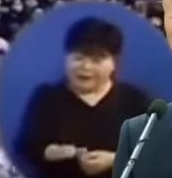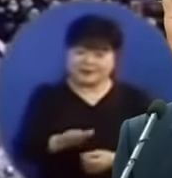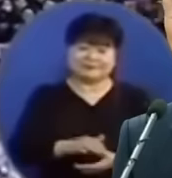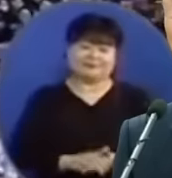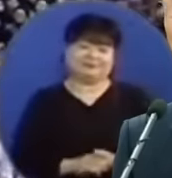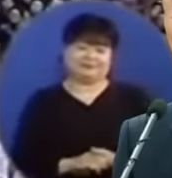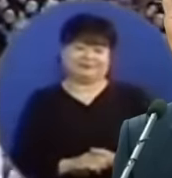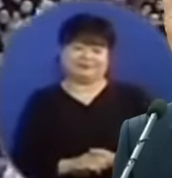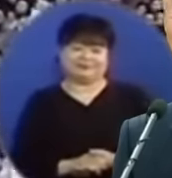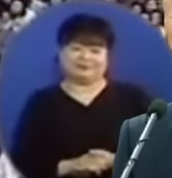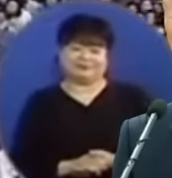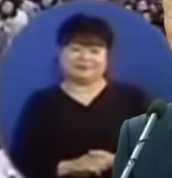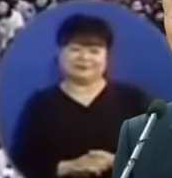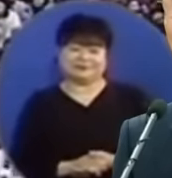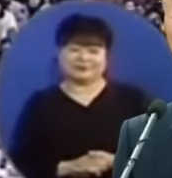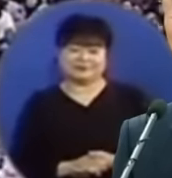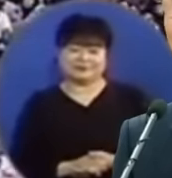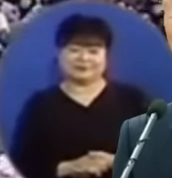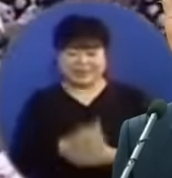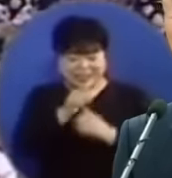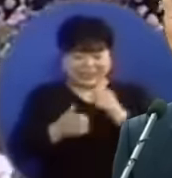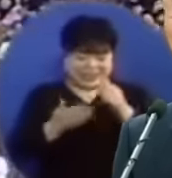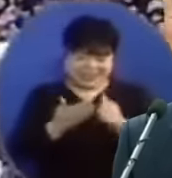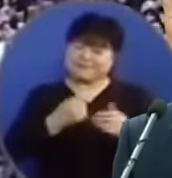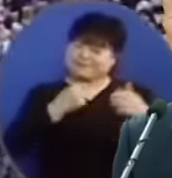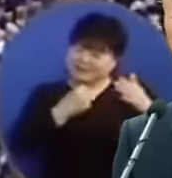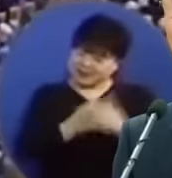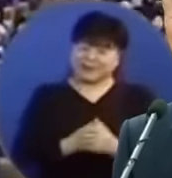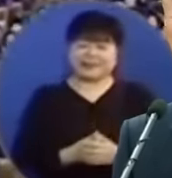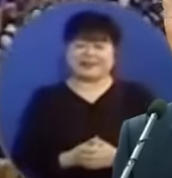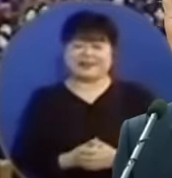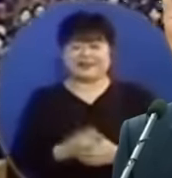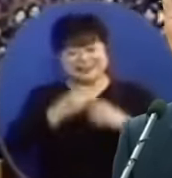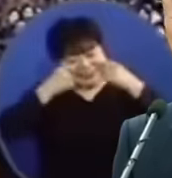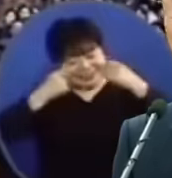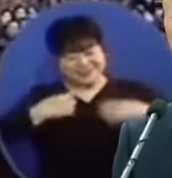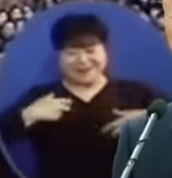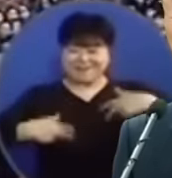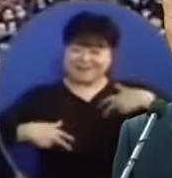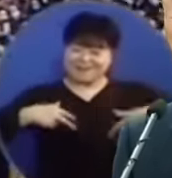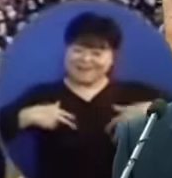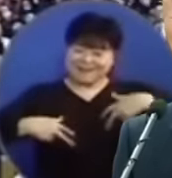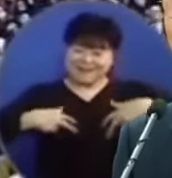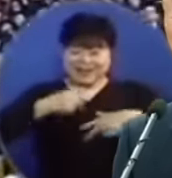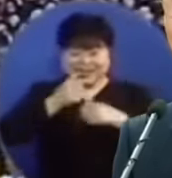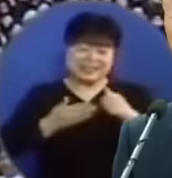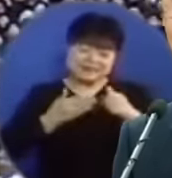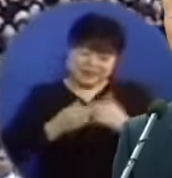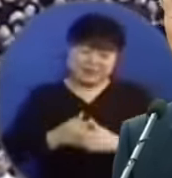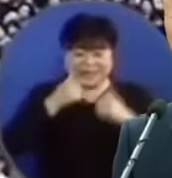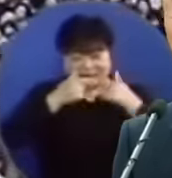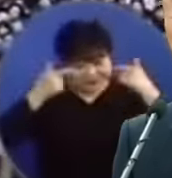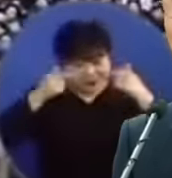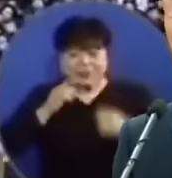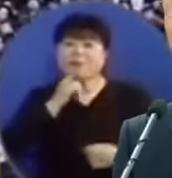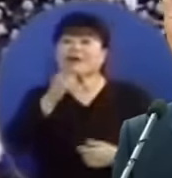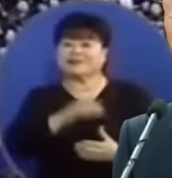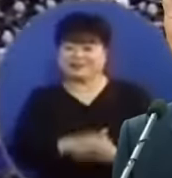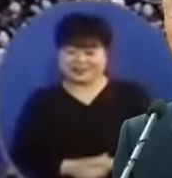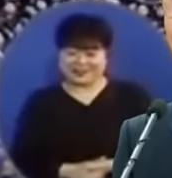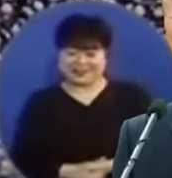그래도 우리 하나님 때문에 즐거워하고 하나님 때문에 기뻐하겠다고 말한